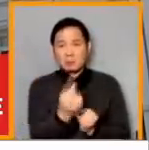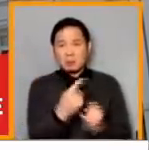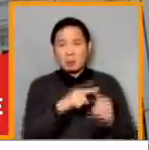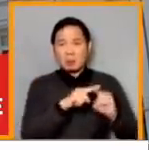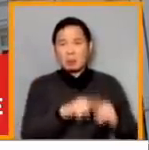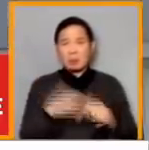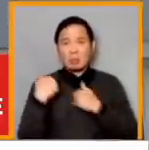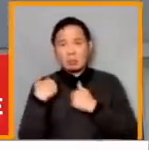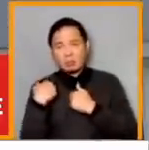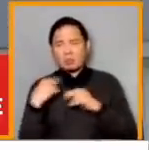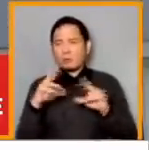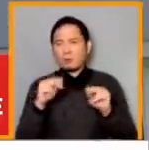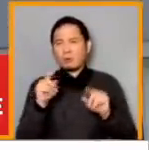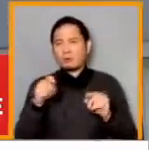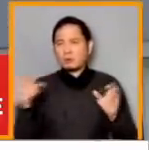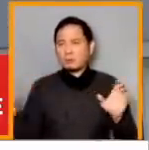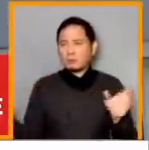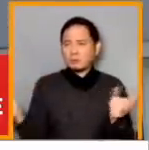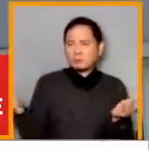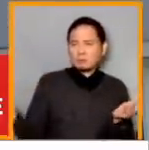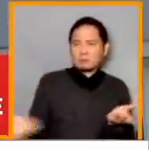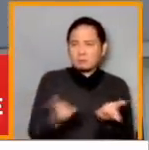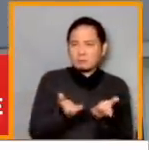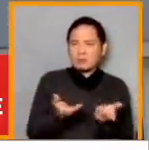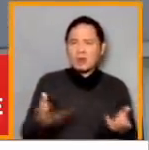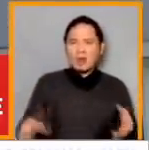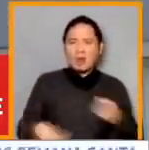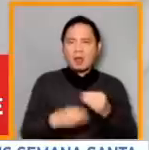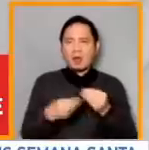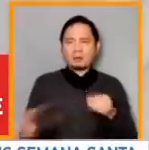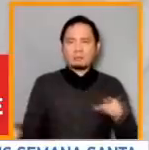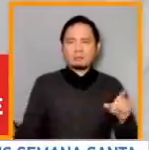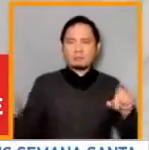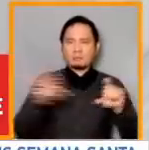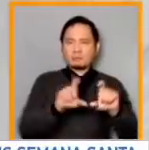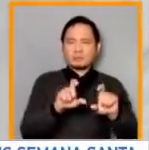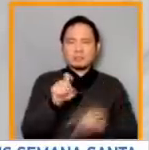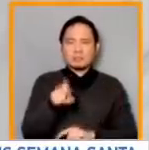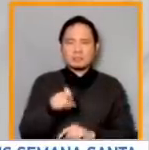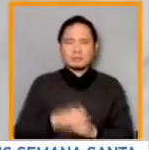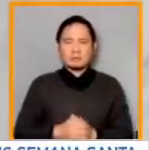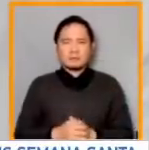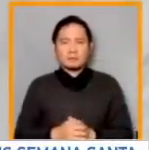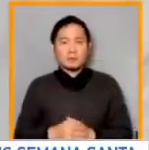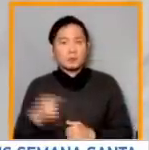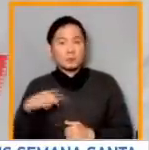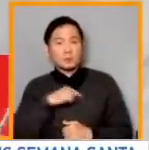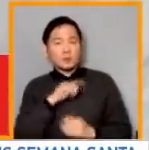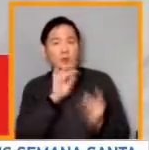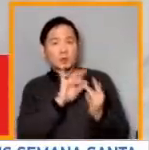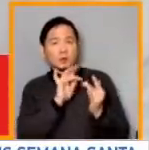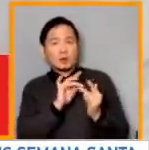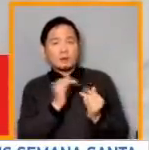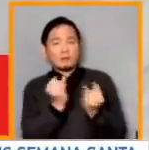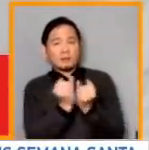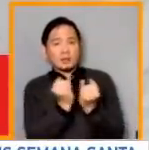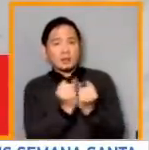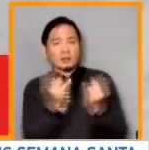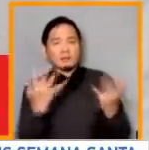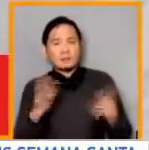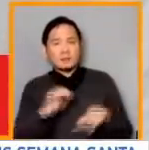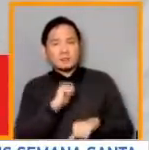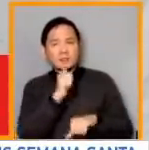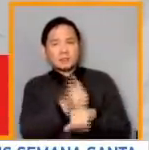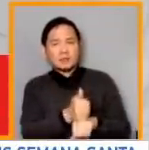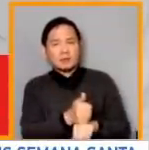para hindi mahirapan sa pag-a-apply ng PhilHealth insurance sa mga estudyante. We contacted PhilHealth at nag-arrange kami na sila